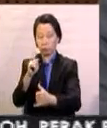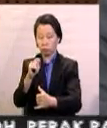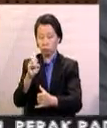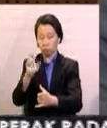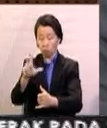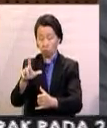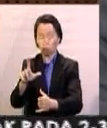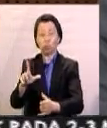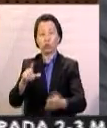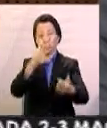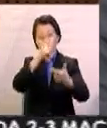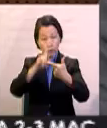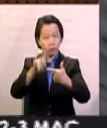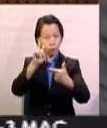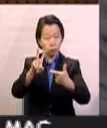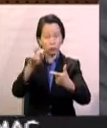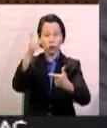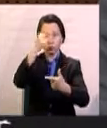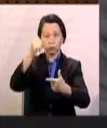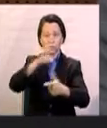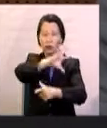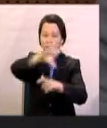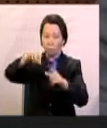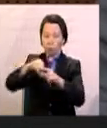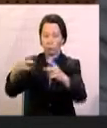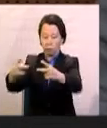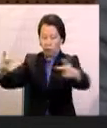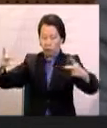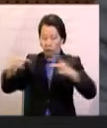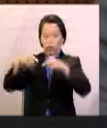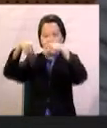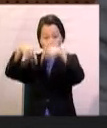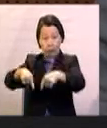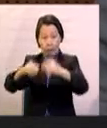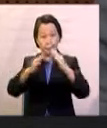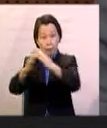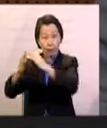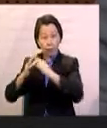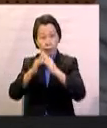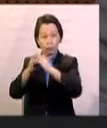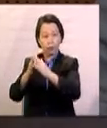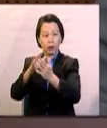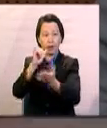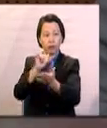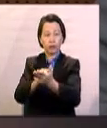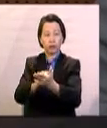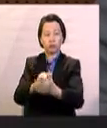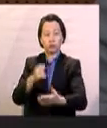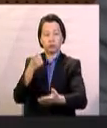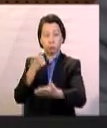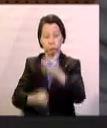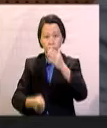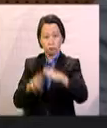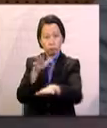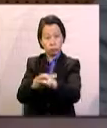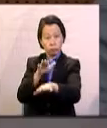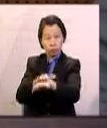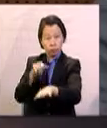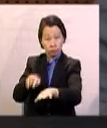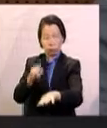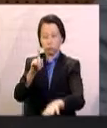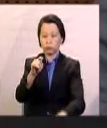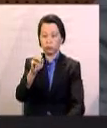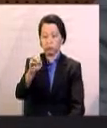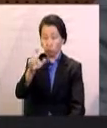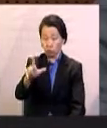Kedua kerana ia semua dalam kawasan bandaraya. It's what we call intra-city tolls. So dari aspek